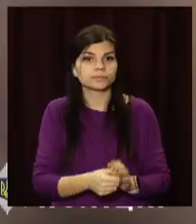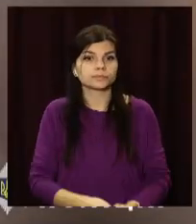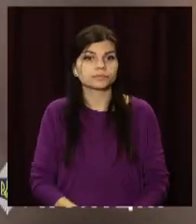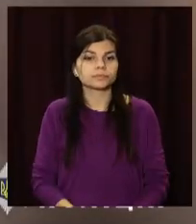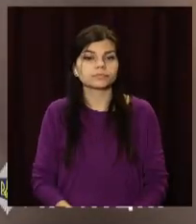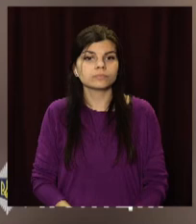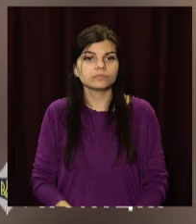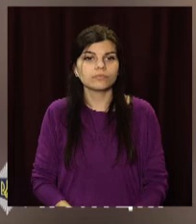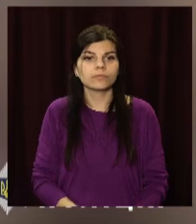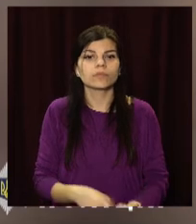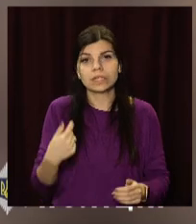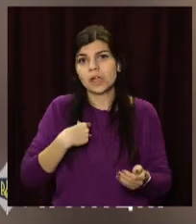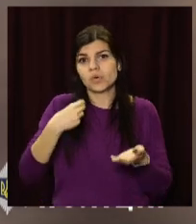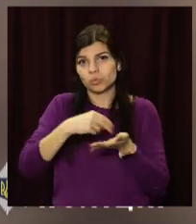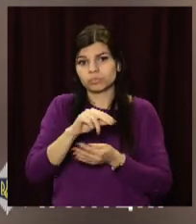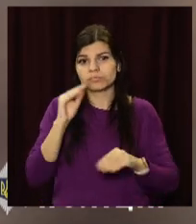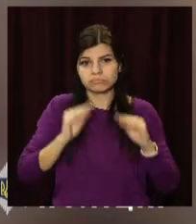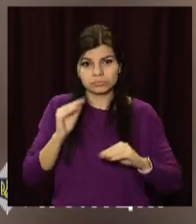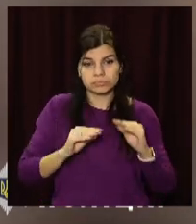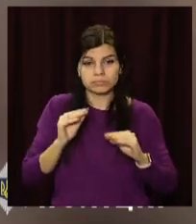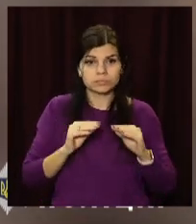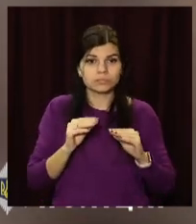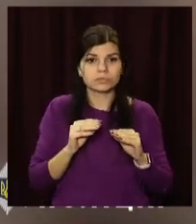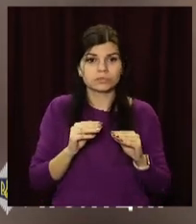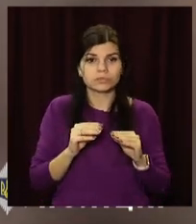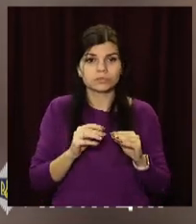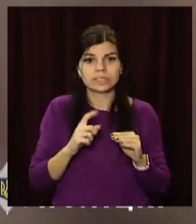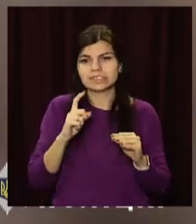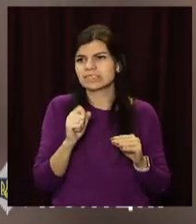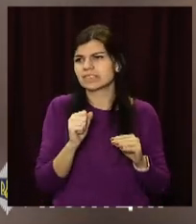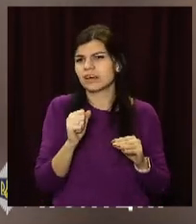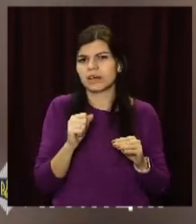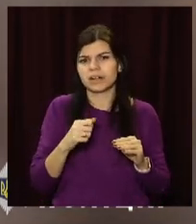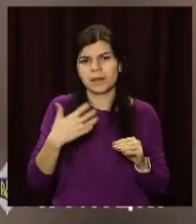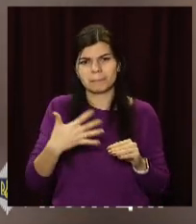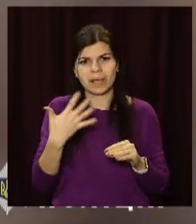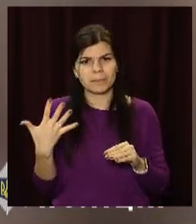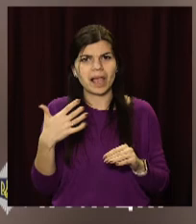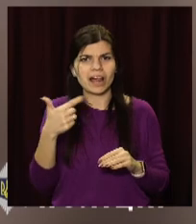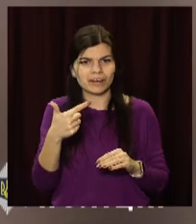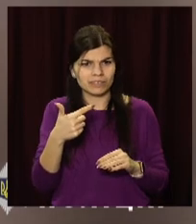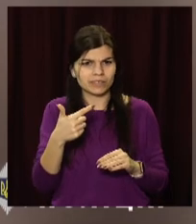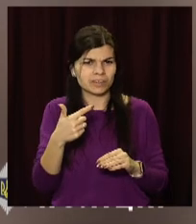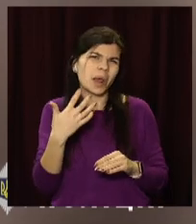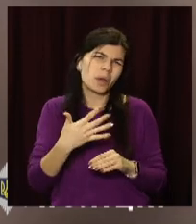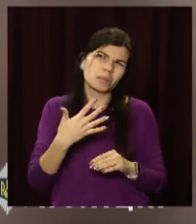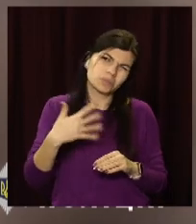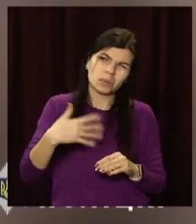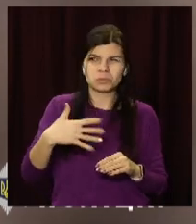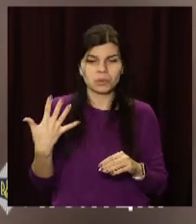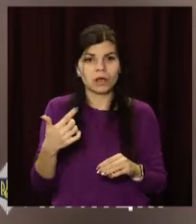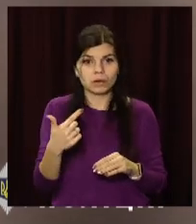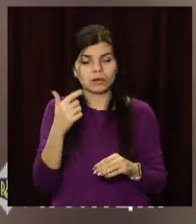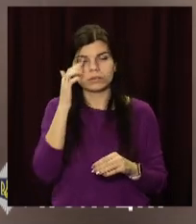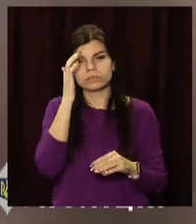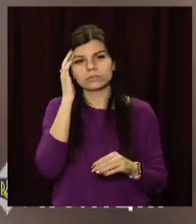Купив фейерверк в магазині. За скільки? За 50. 55 гривень. Или 45, или 55. Чего она